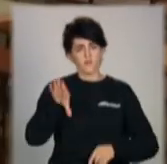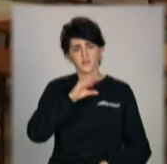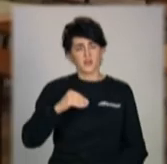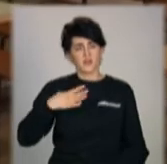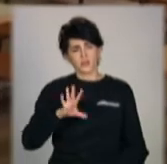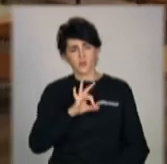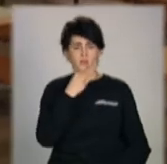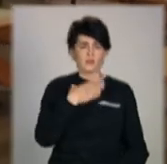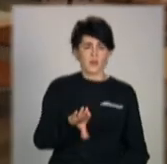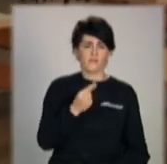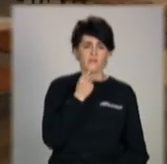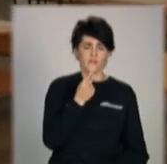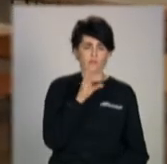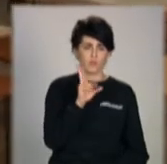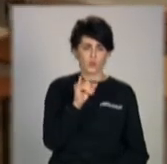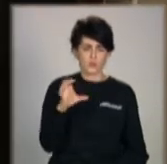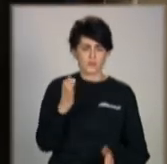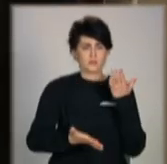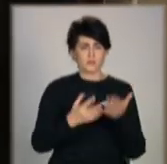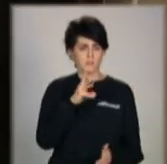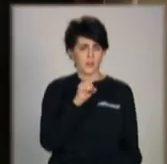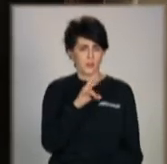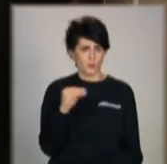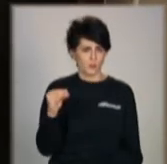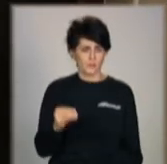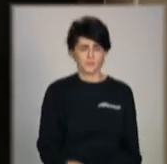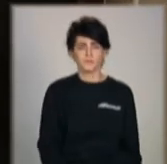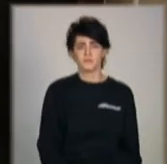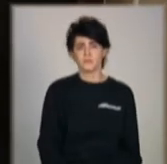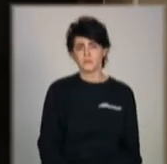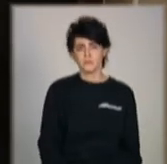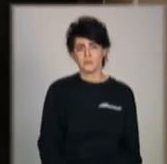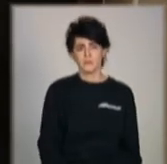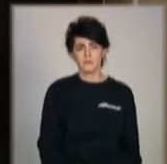меню, або смак страв. Марія Сергієва, Максим Кривошенко, телеканал «Донбас».